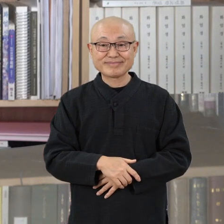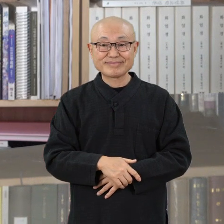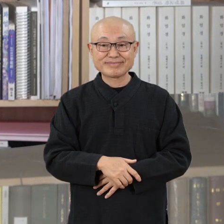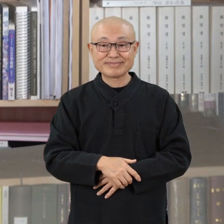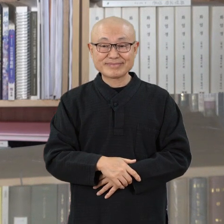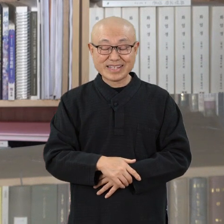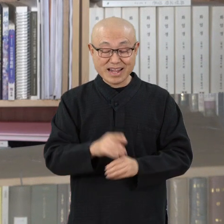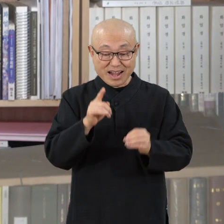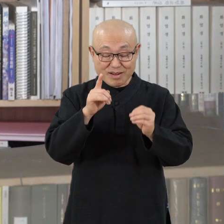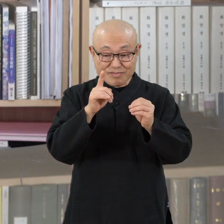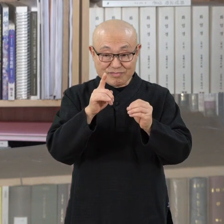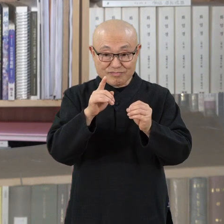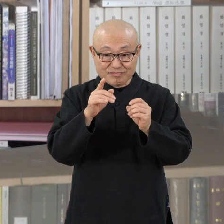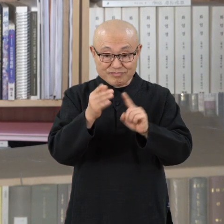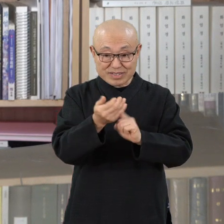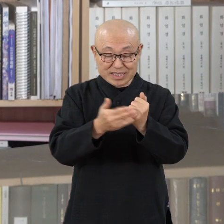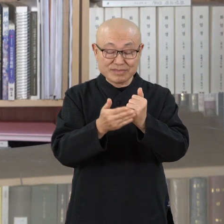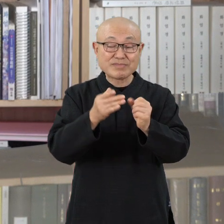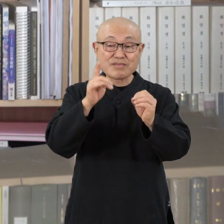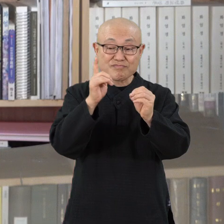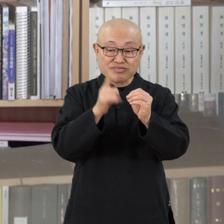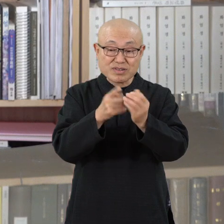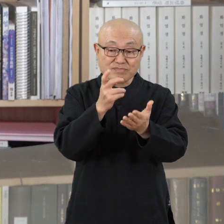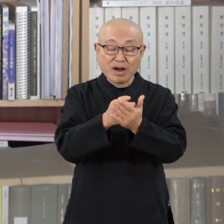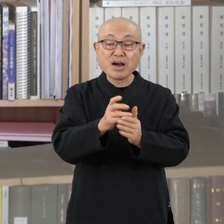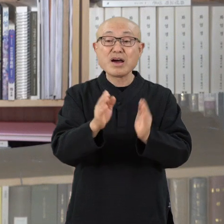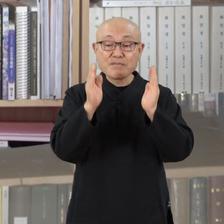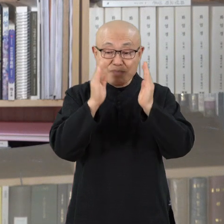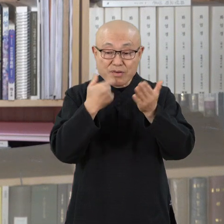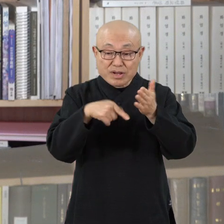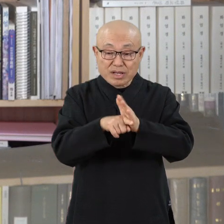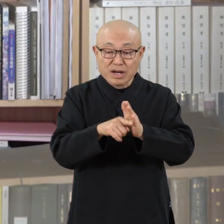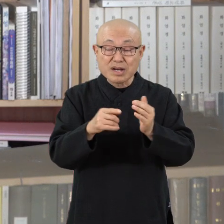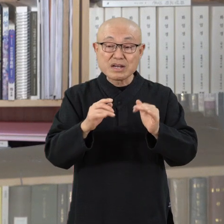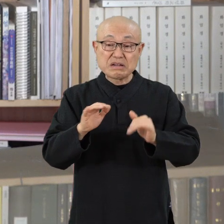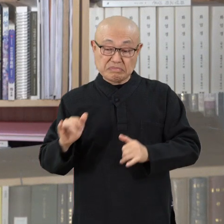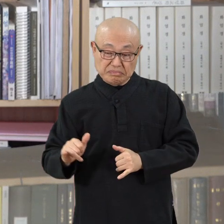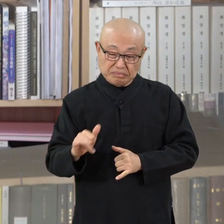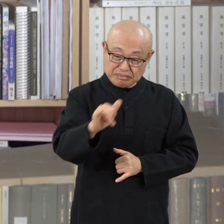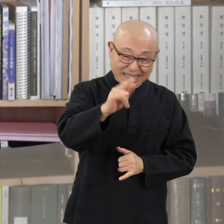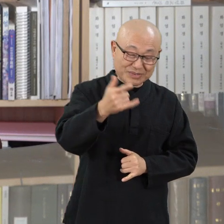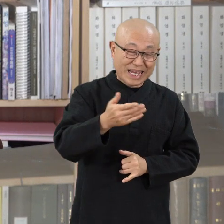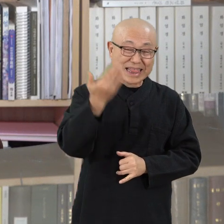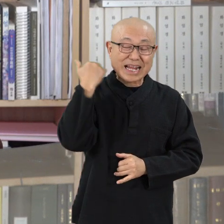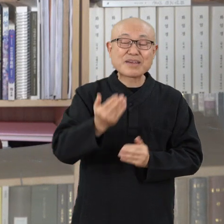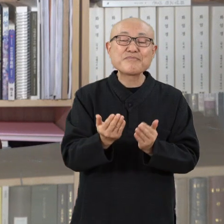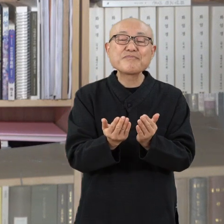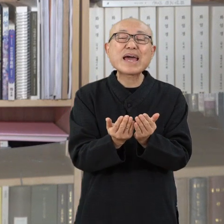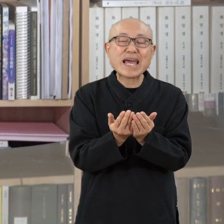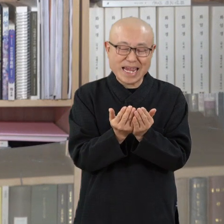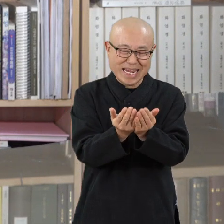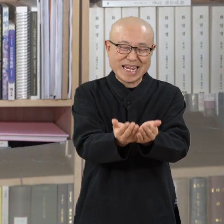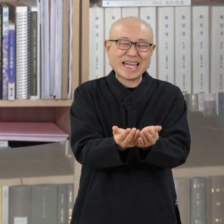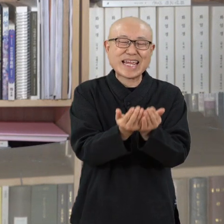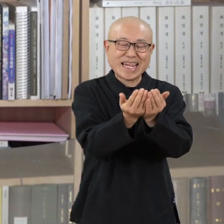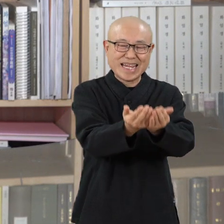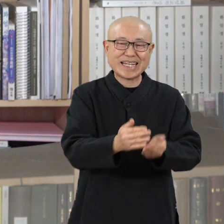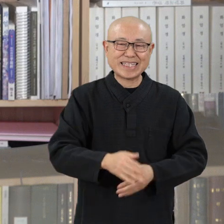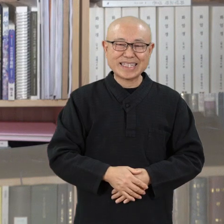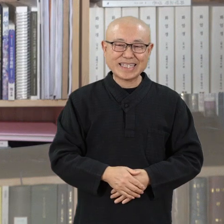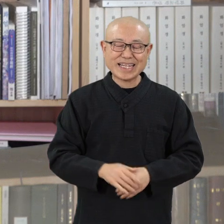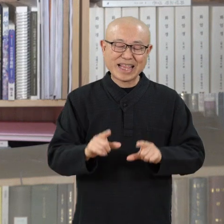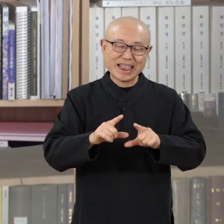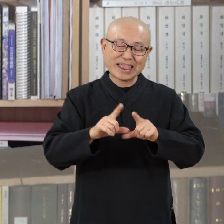이 구법성들은 그때는 뭐 비행기를 타고 중국을 가시는 것이 아니라 배를 타고 가시는데 그